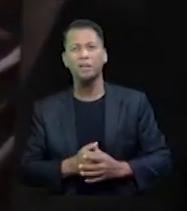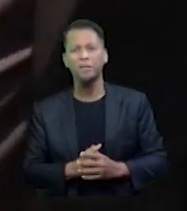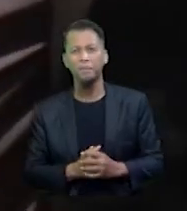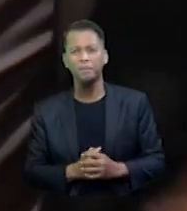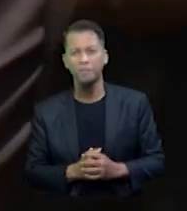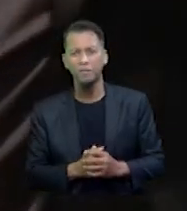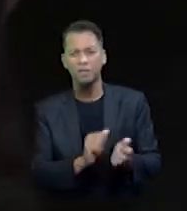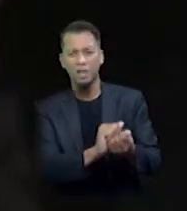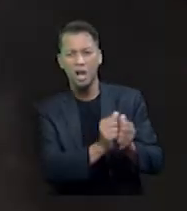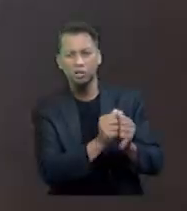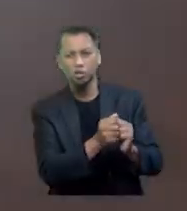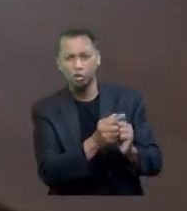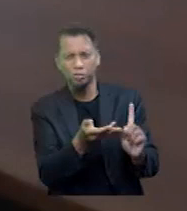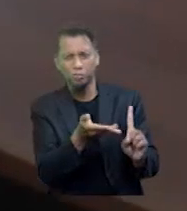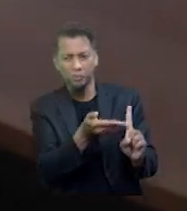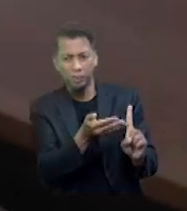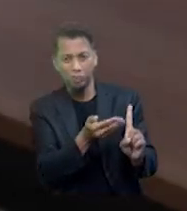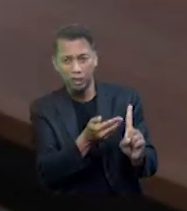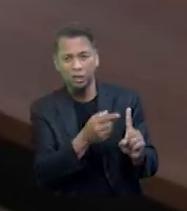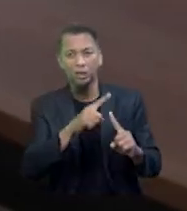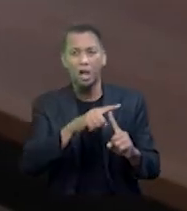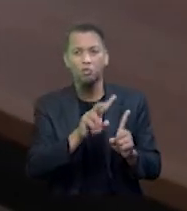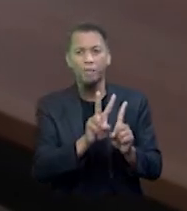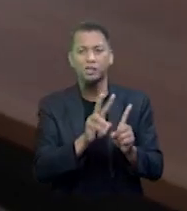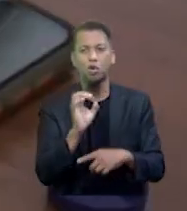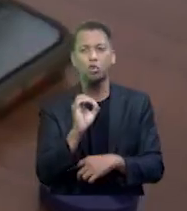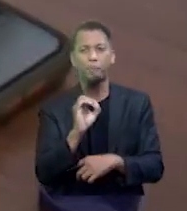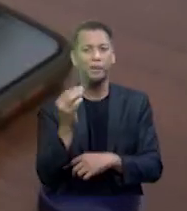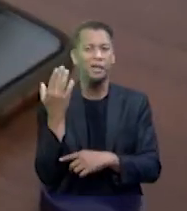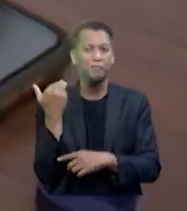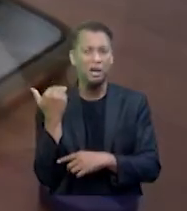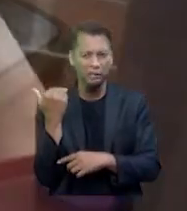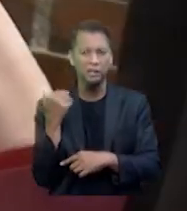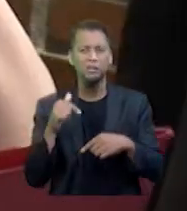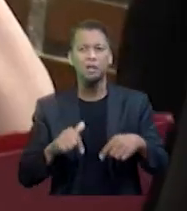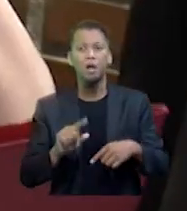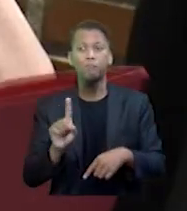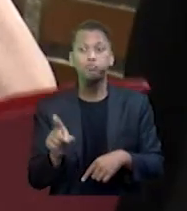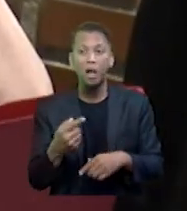terhadap cucu nenek SI yang terjadi pada 12 Oktober lalu telah memasuki persidangan.